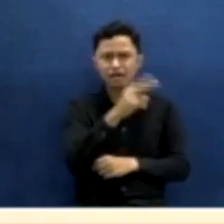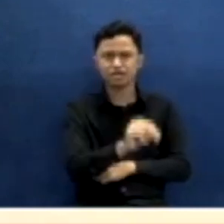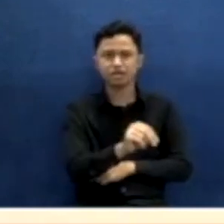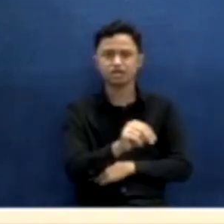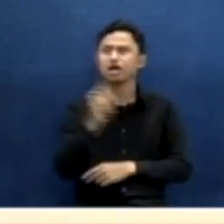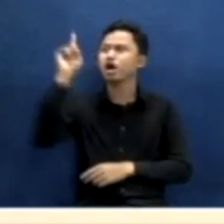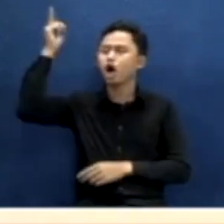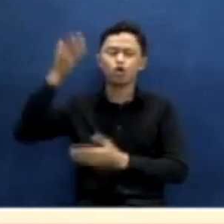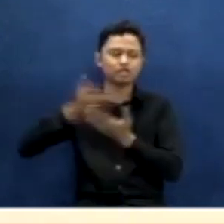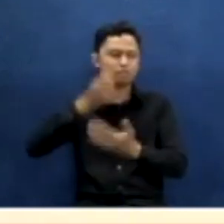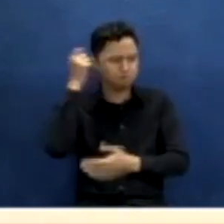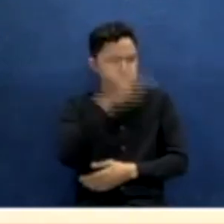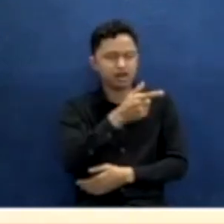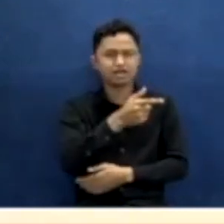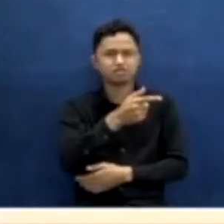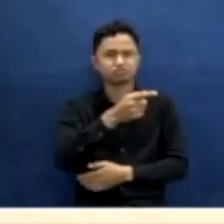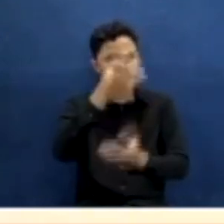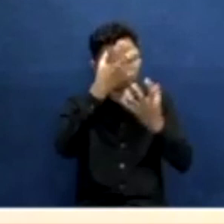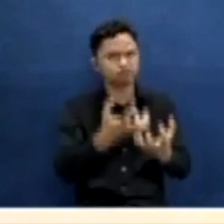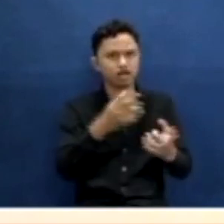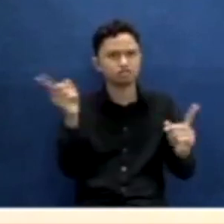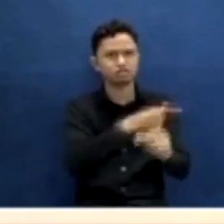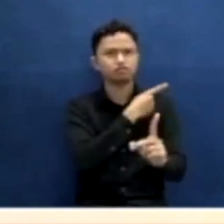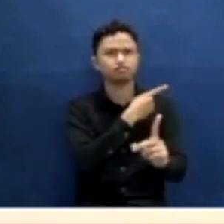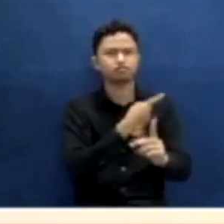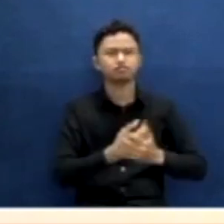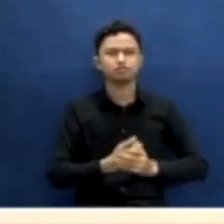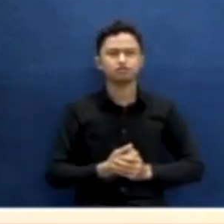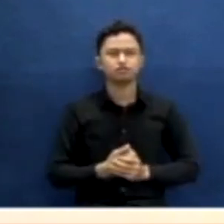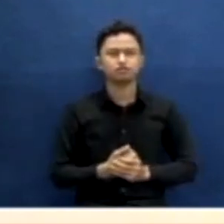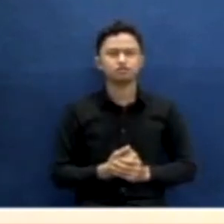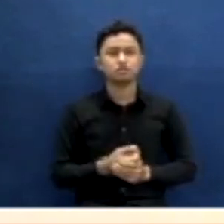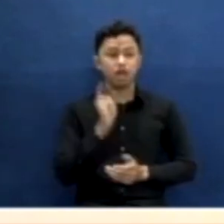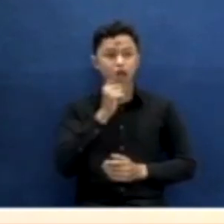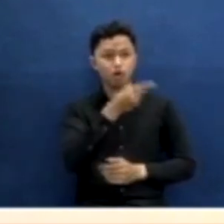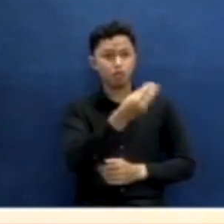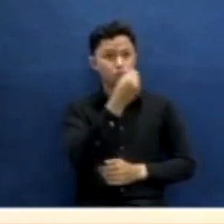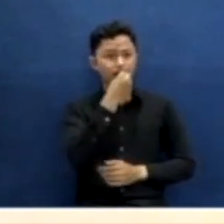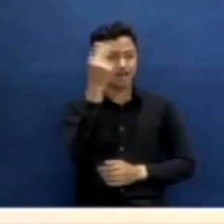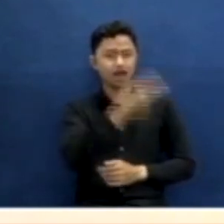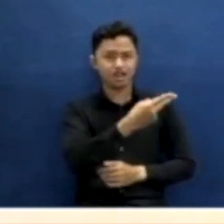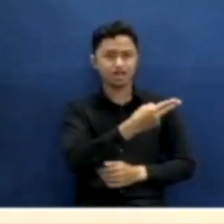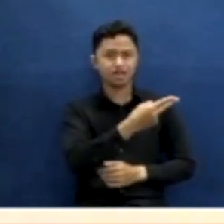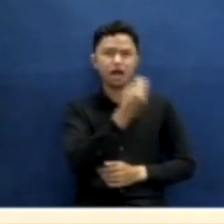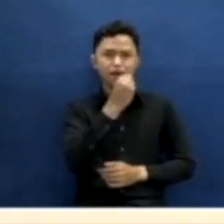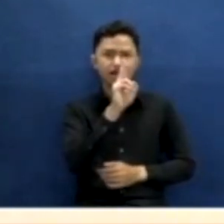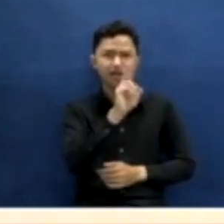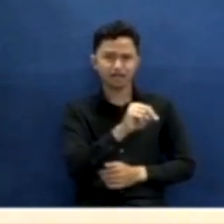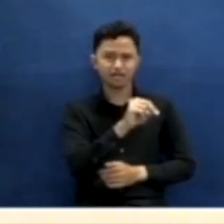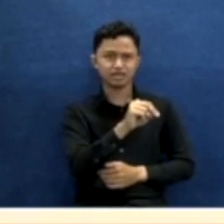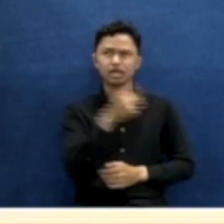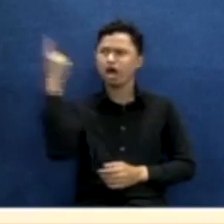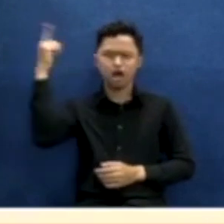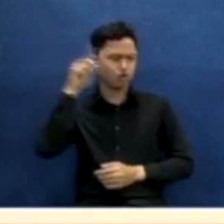makaAllahmemberikan peringatankeras.Waumuhuminnakuml mushrikun."Jikakamukembali membolehkanbangkaisetelahsebelumnya